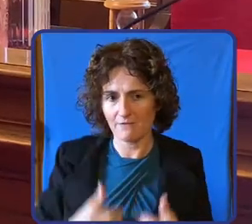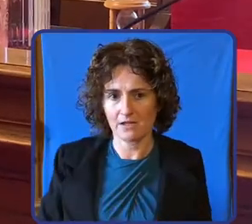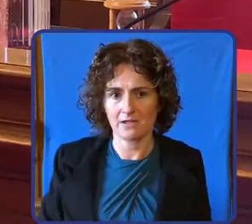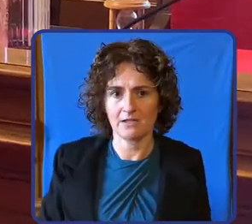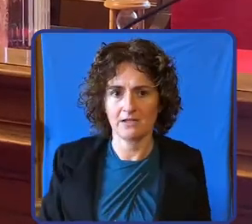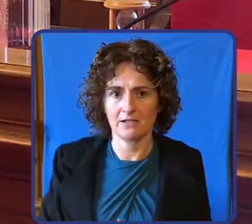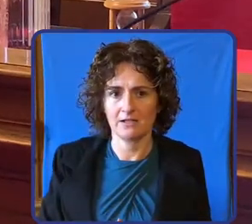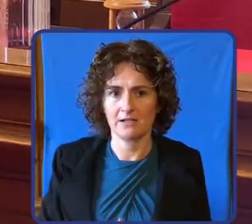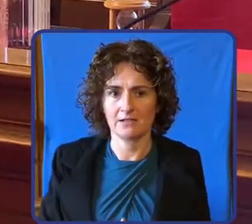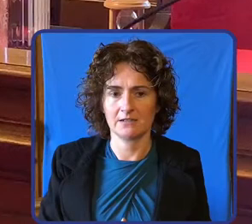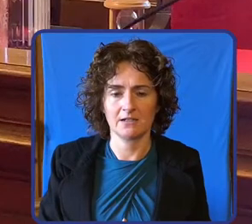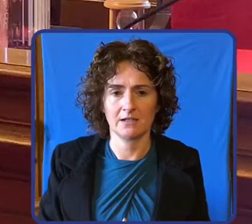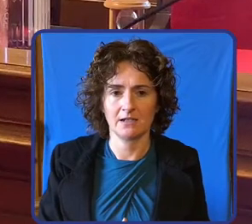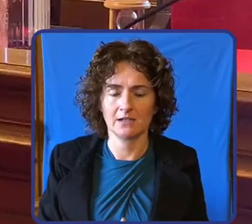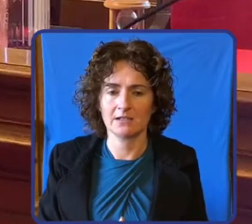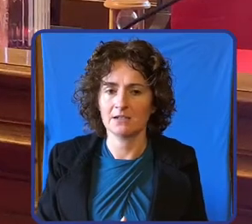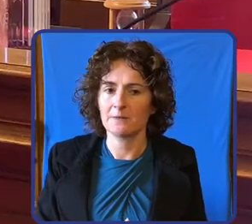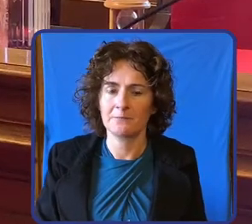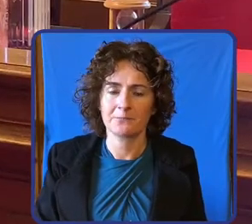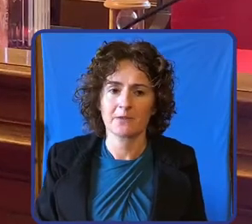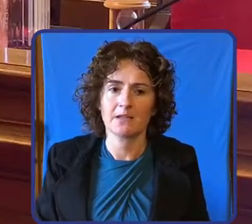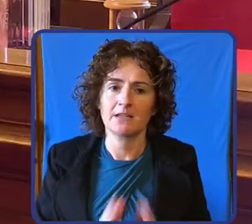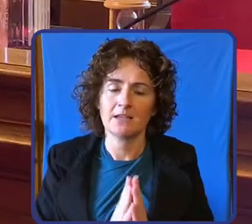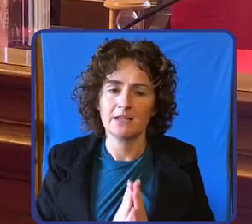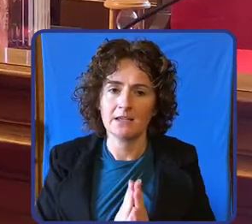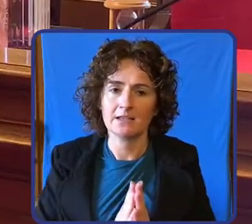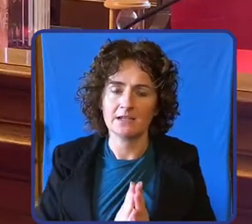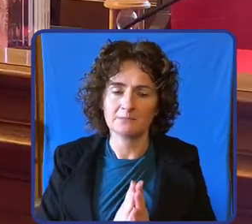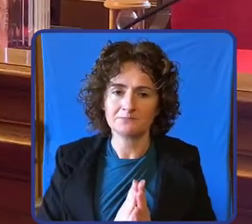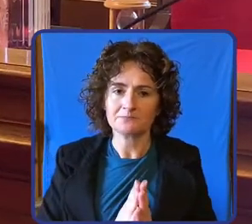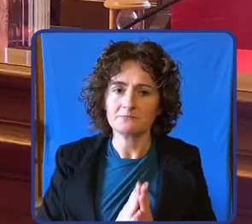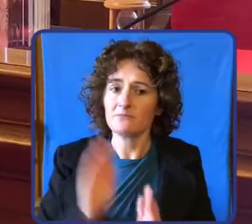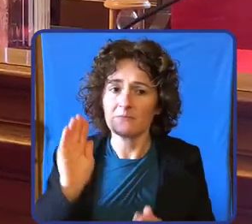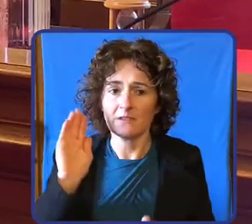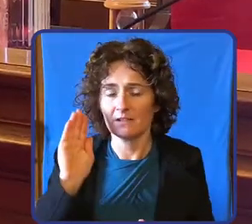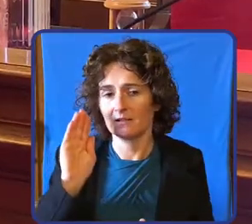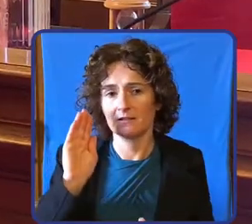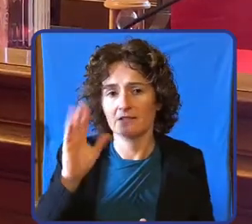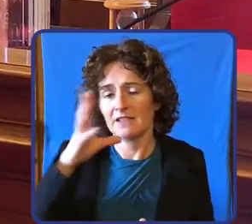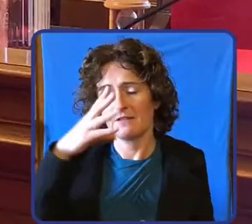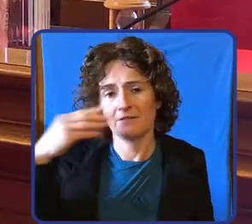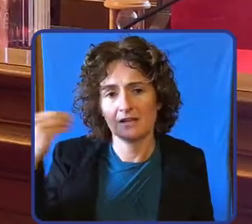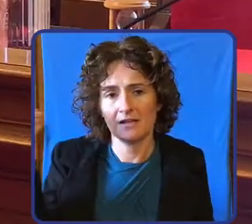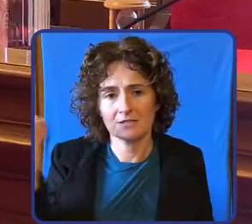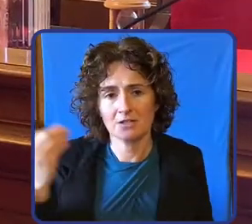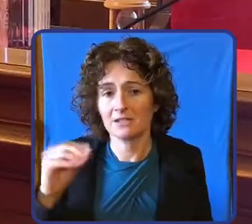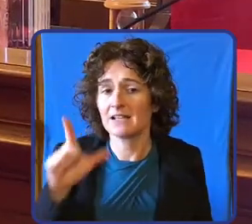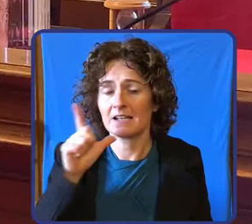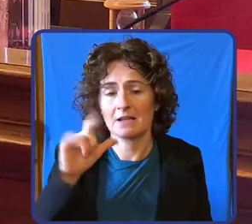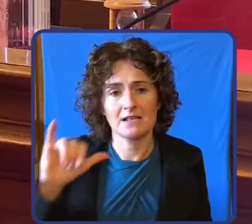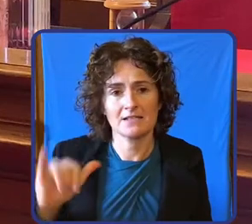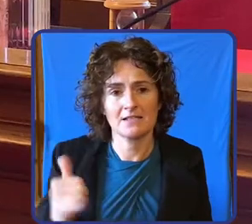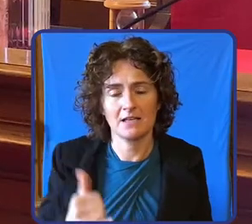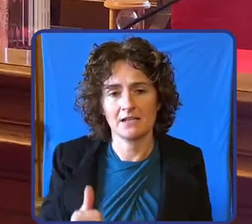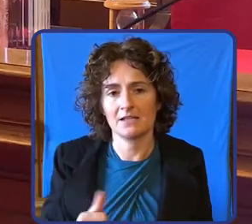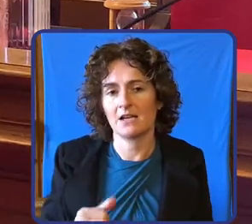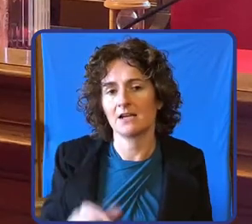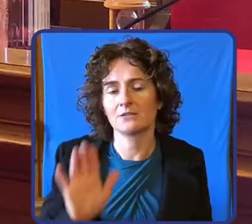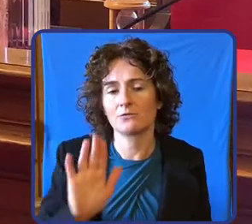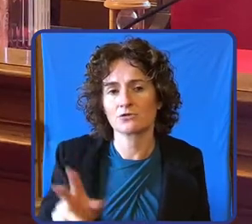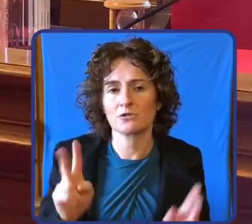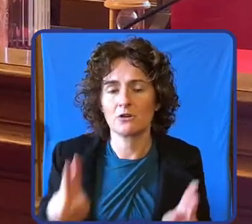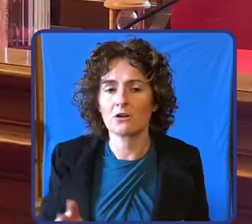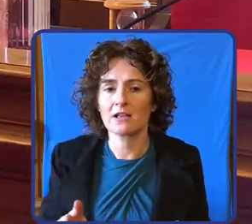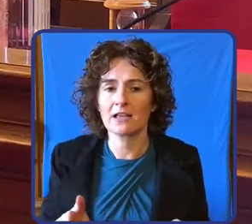hogy nem neki kell megfeleljen, hanem 44 ezer vásárhelyi lakosnak. Ön egy képviselő, hogyha elfelejtette volna,